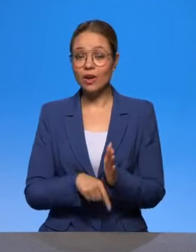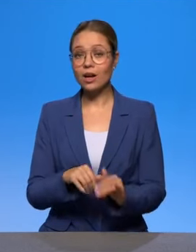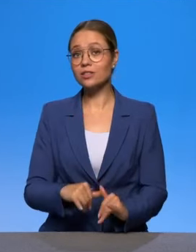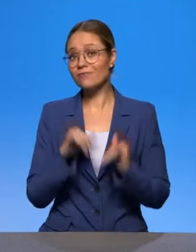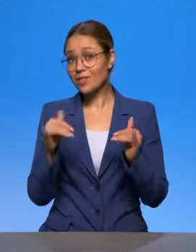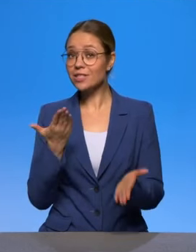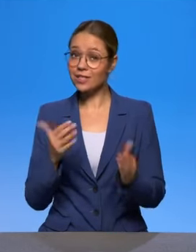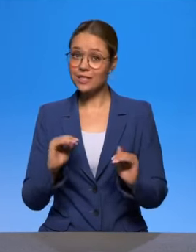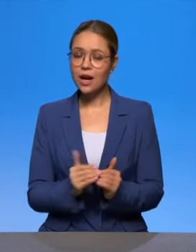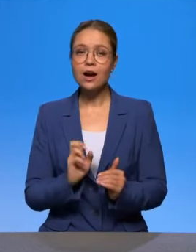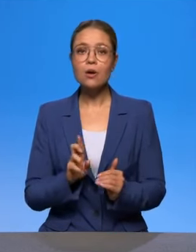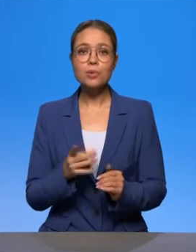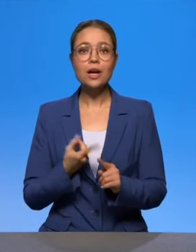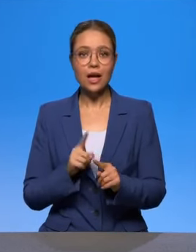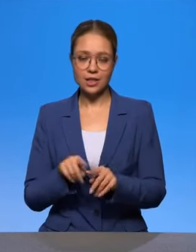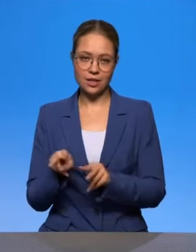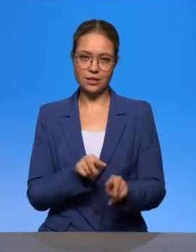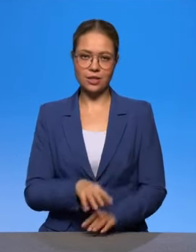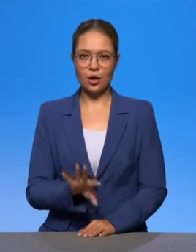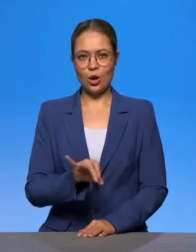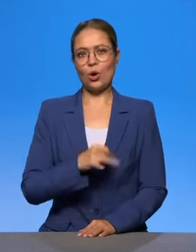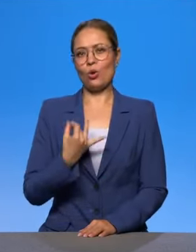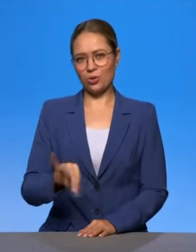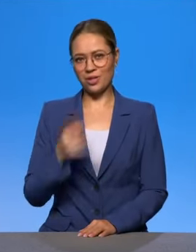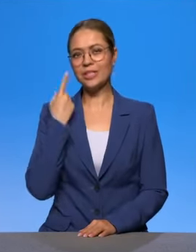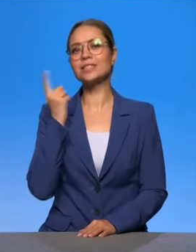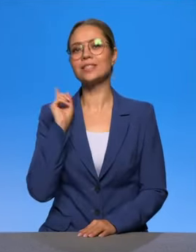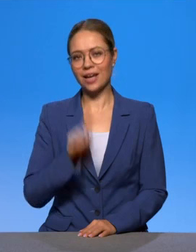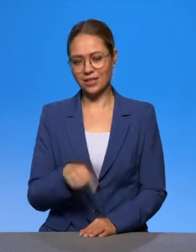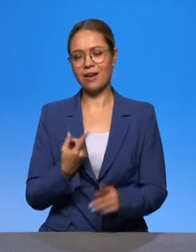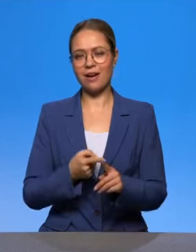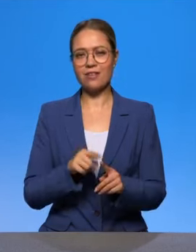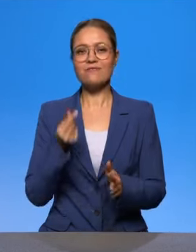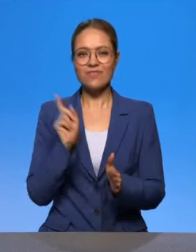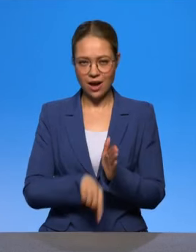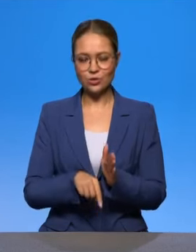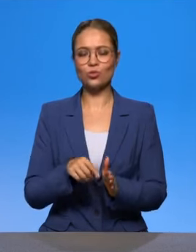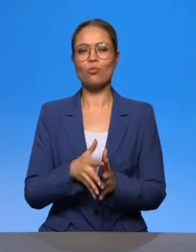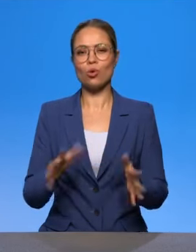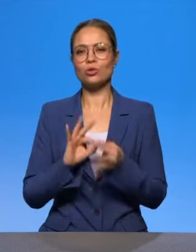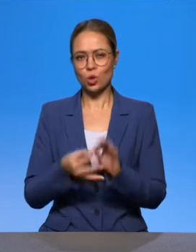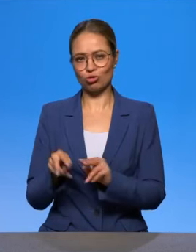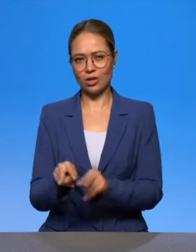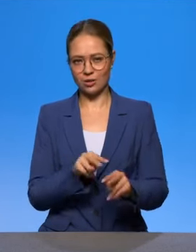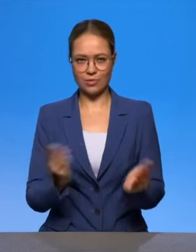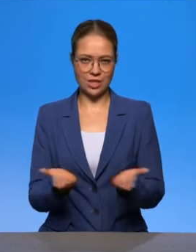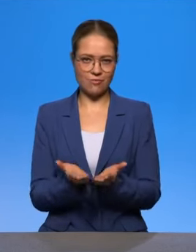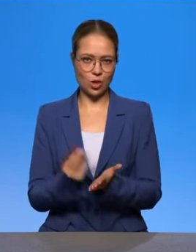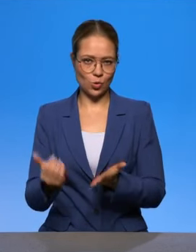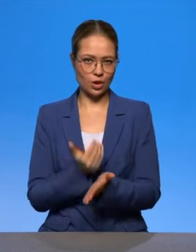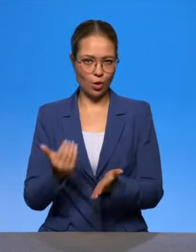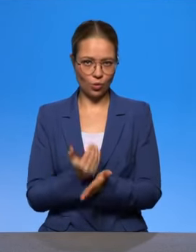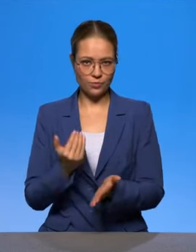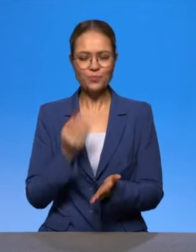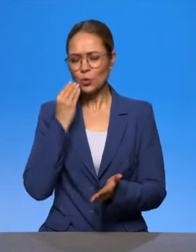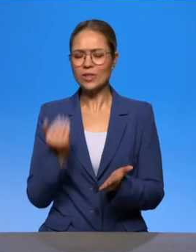вот ее контролировать? Ой, вы знаете, инфляцию гораздо сложнее контролировать, чем доходы. Доходы, в смысле не